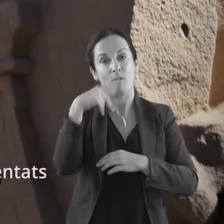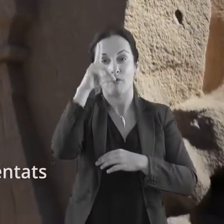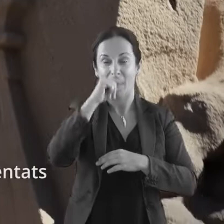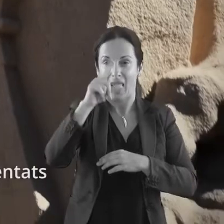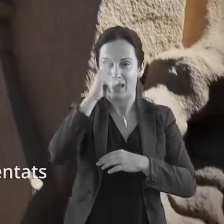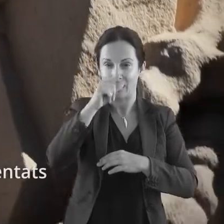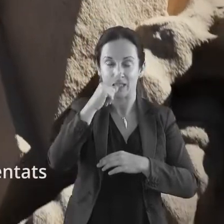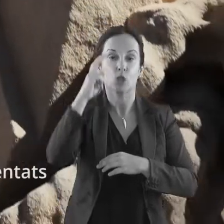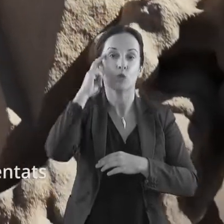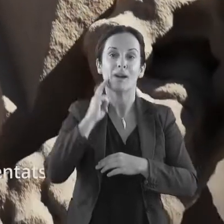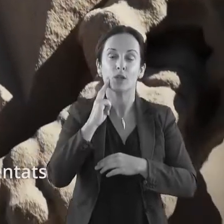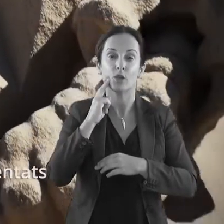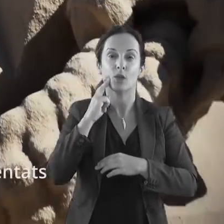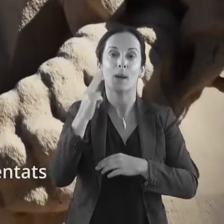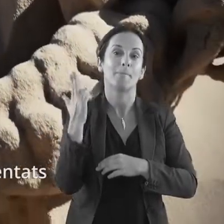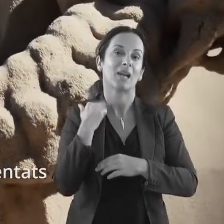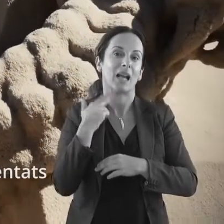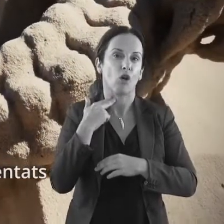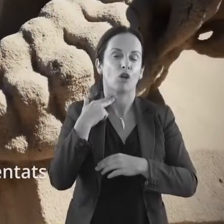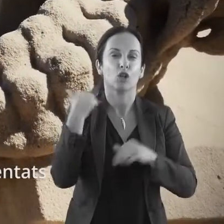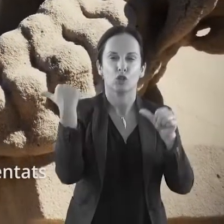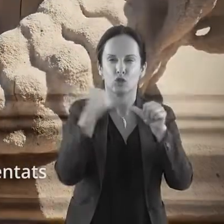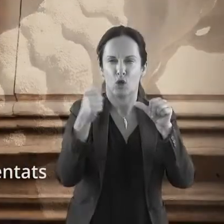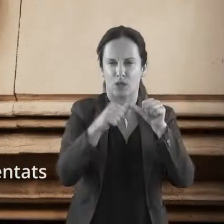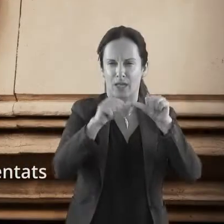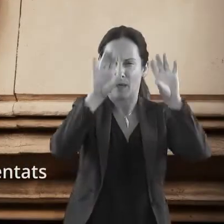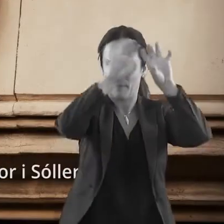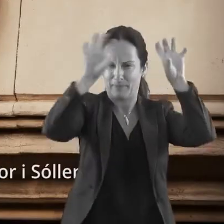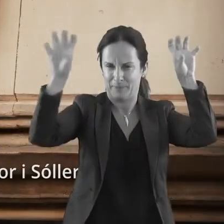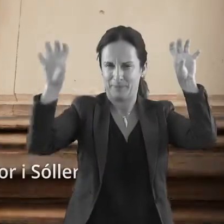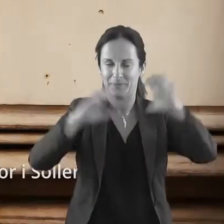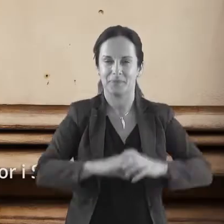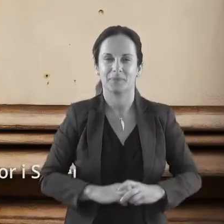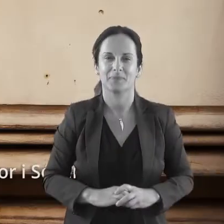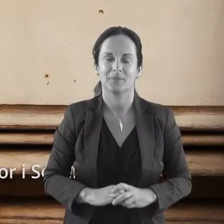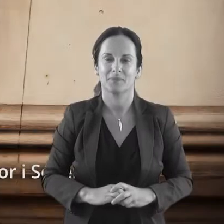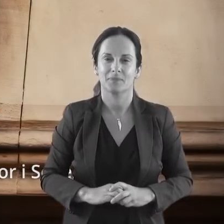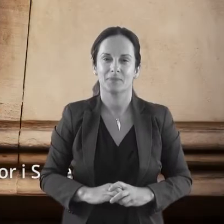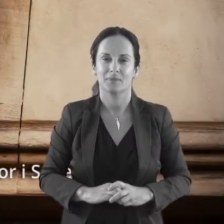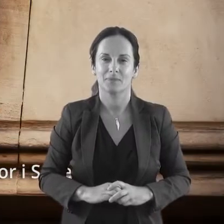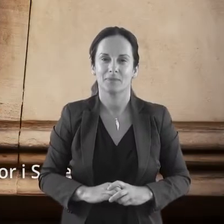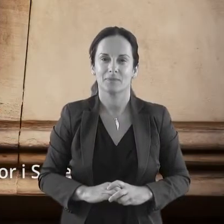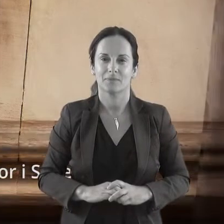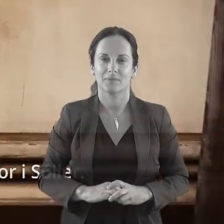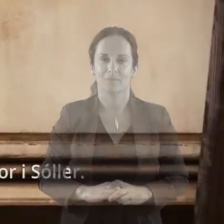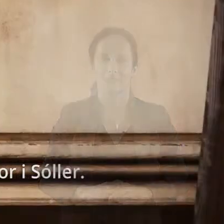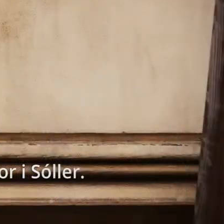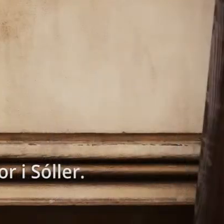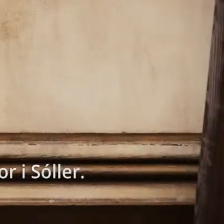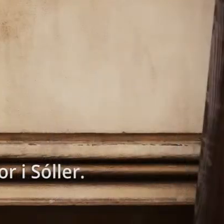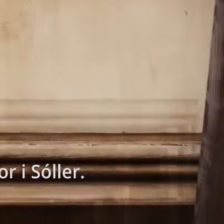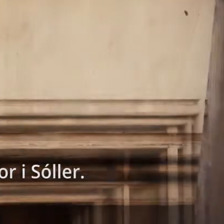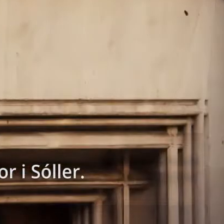Un poc més a baix, al primer pis, hi ha representats els escuts de Pollença, Inca, Mahó, Felanitx, Llum